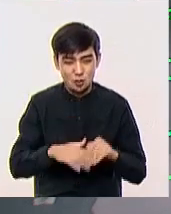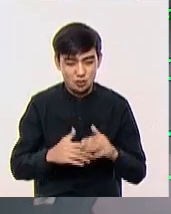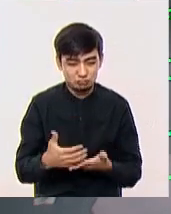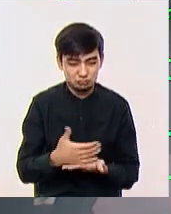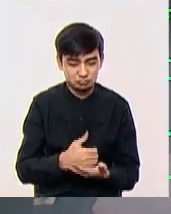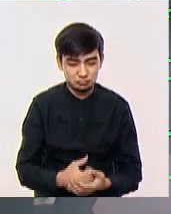собираются вручную